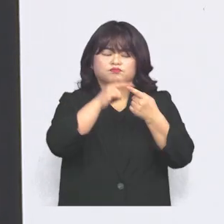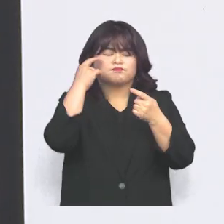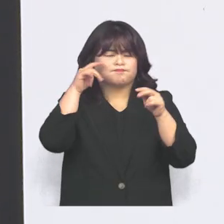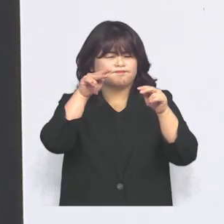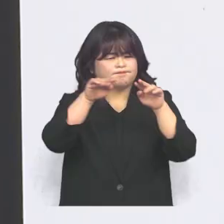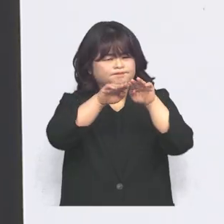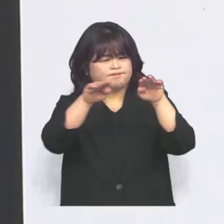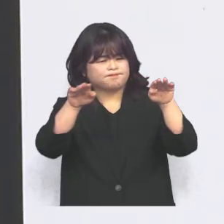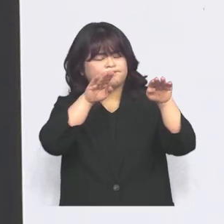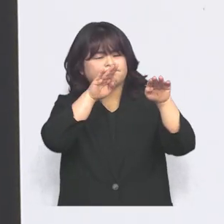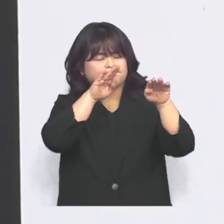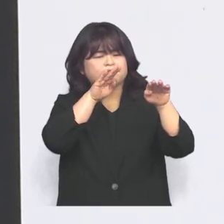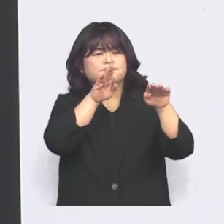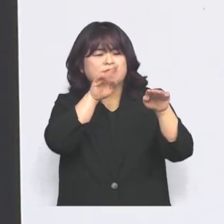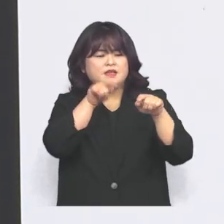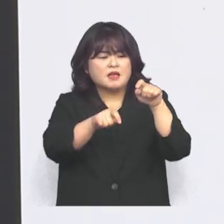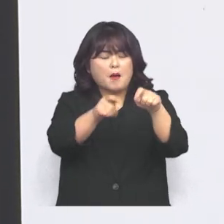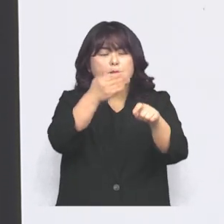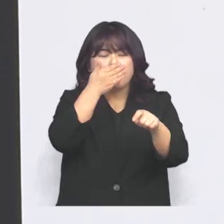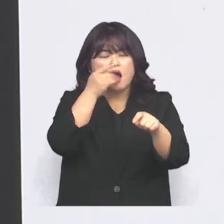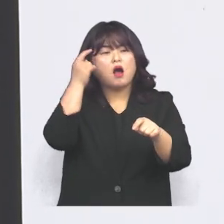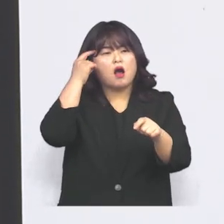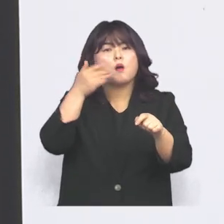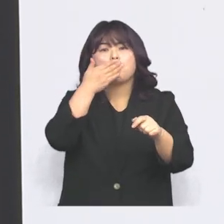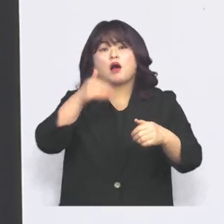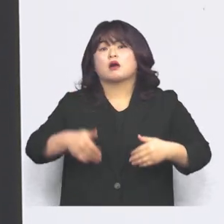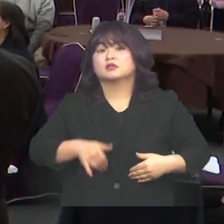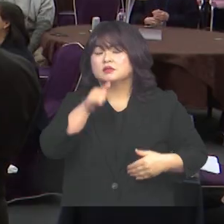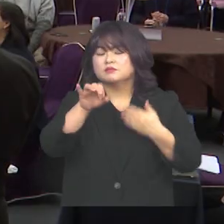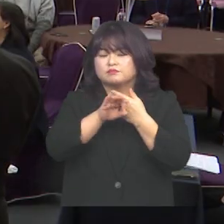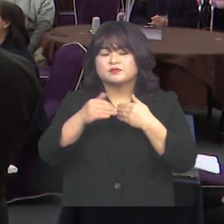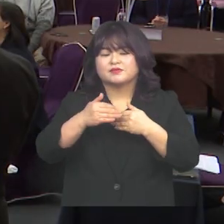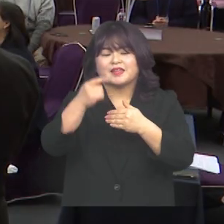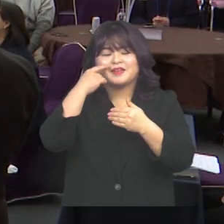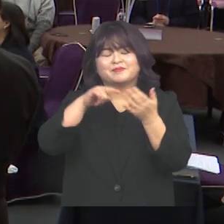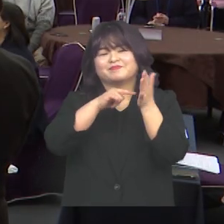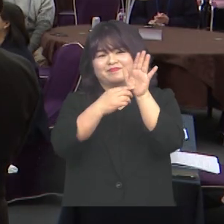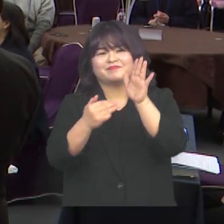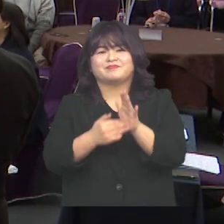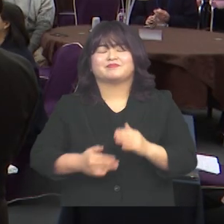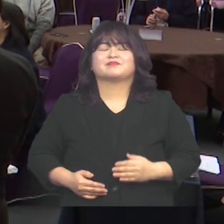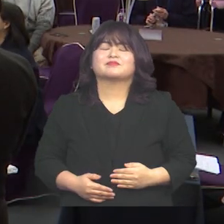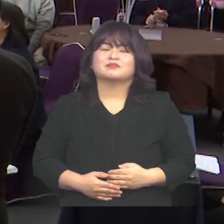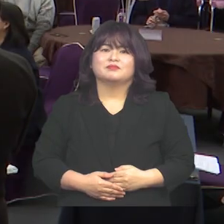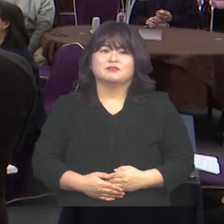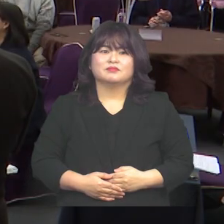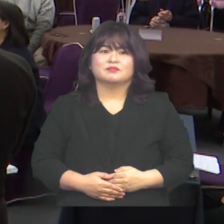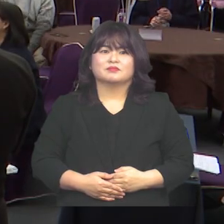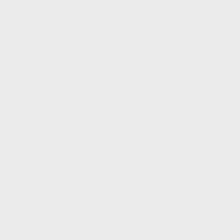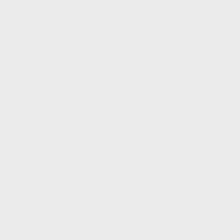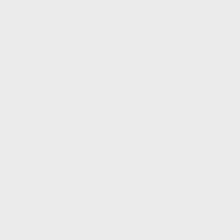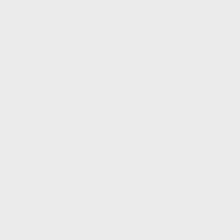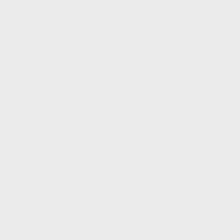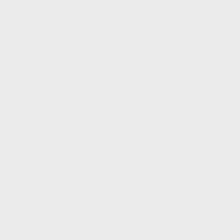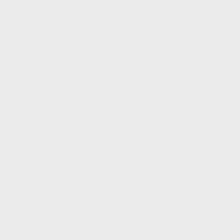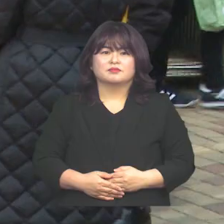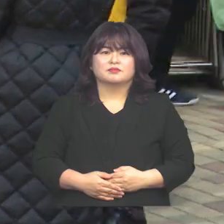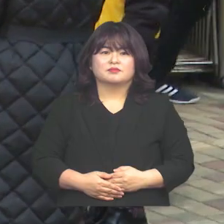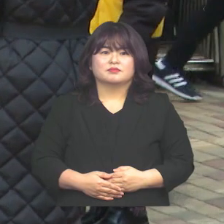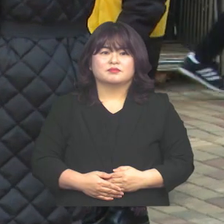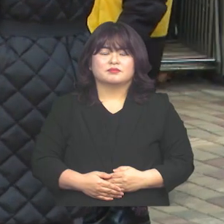청년 눈높이에 맞는 정책을 현실적으로 가능하고 일리가 있다면 추진하겠다고 말했습니다.